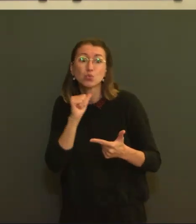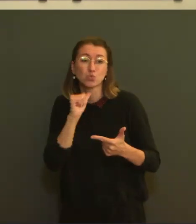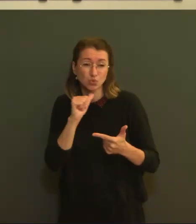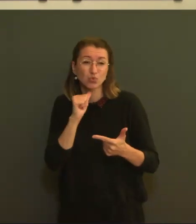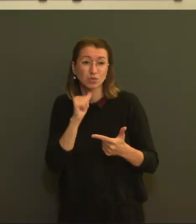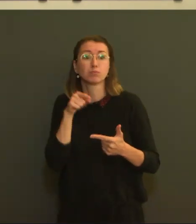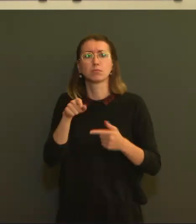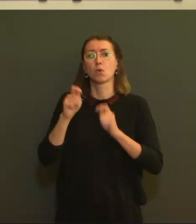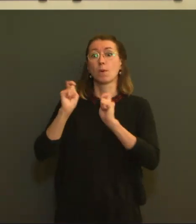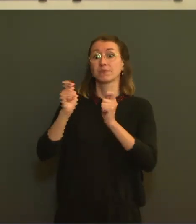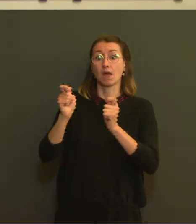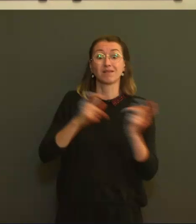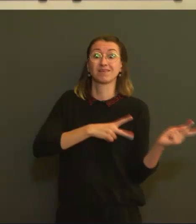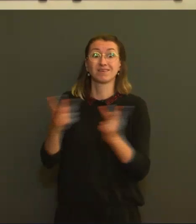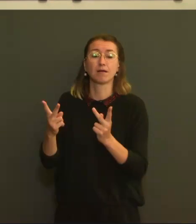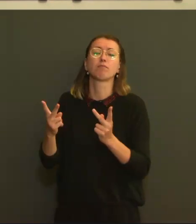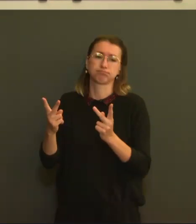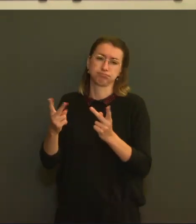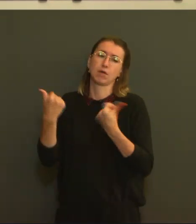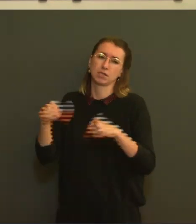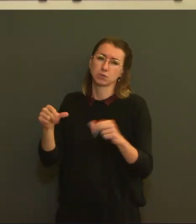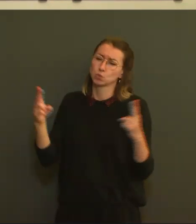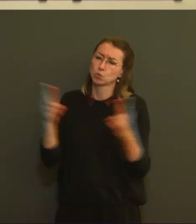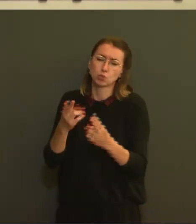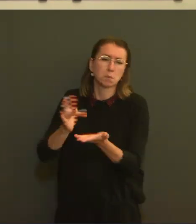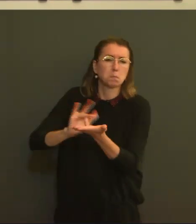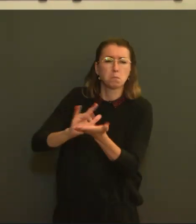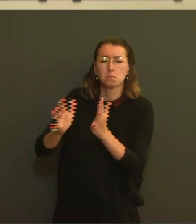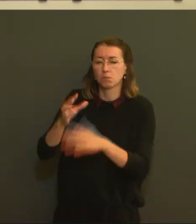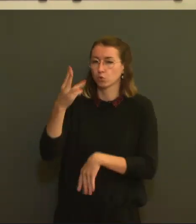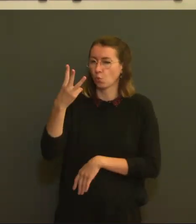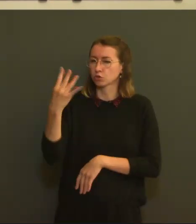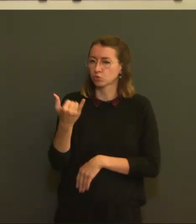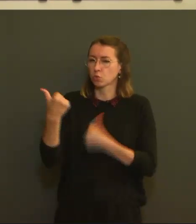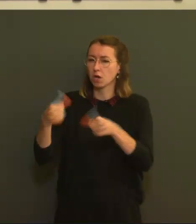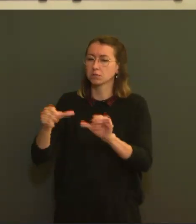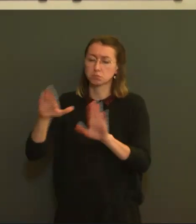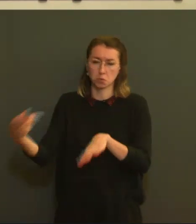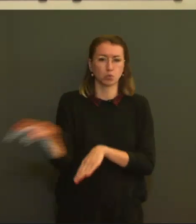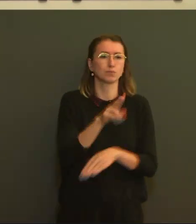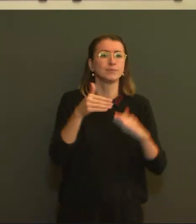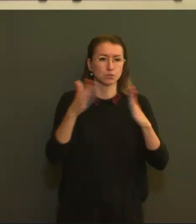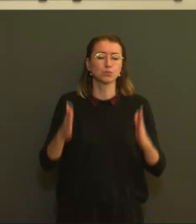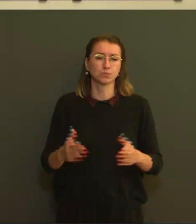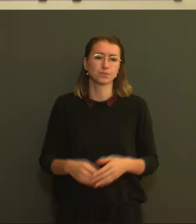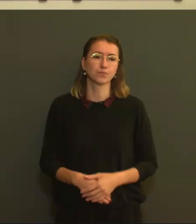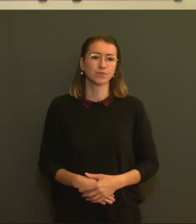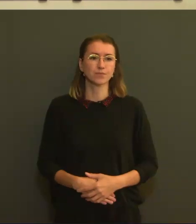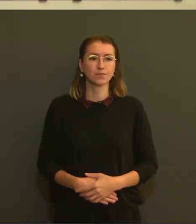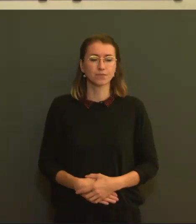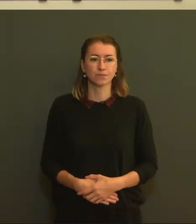durée puisqu'il était en médiane de 3 jours. Alors, si on reprend les